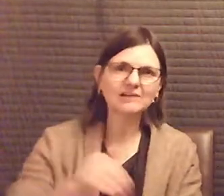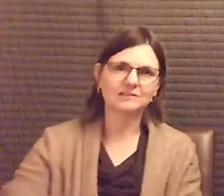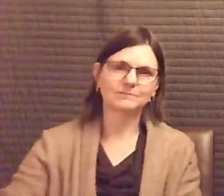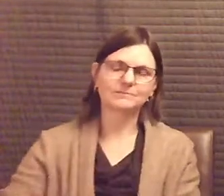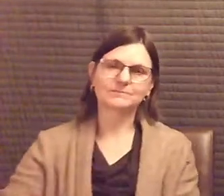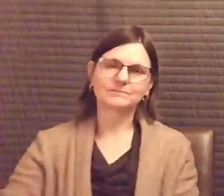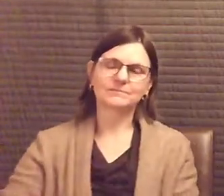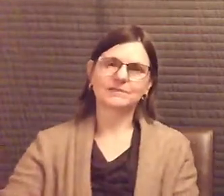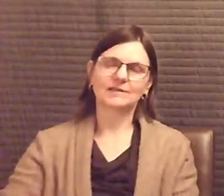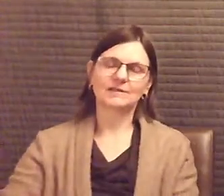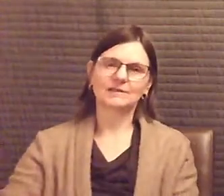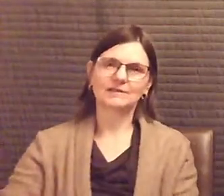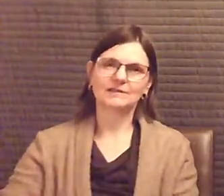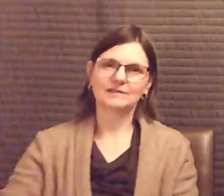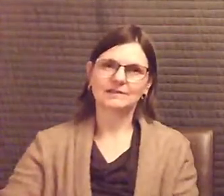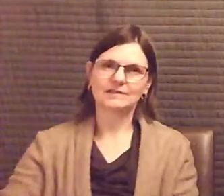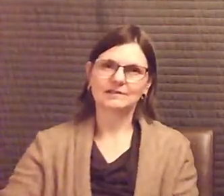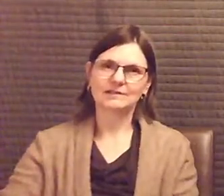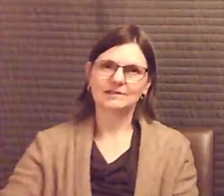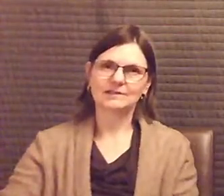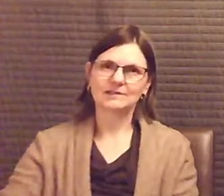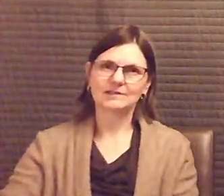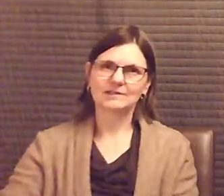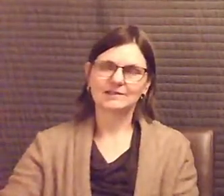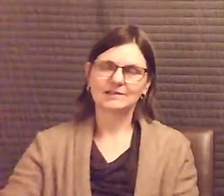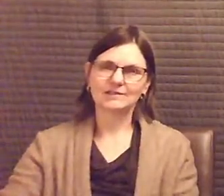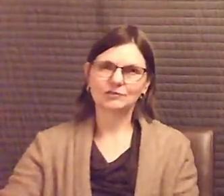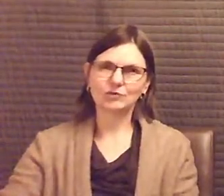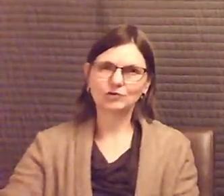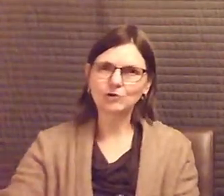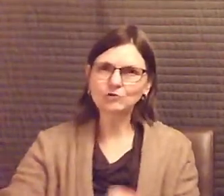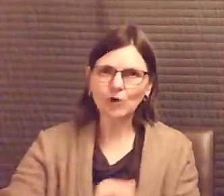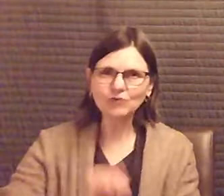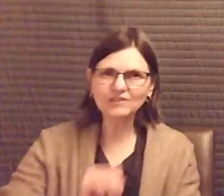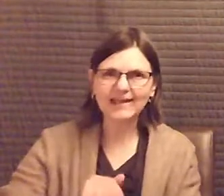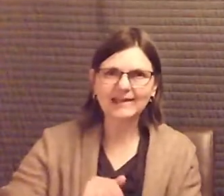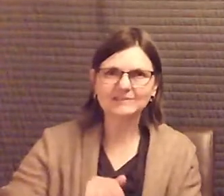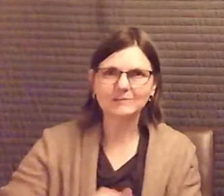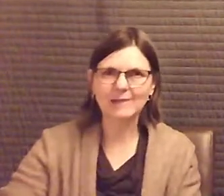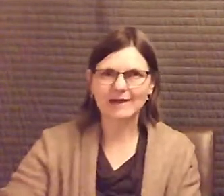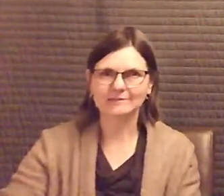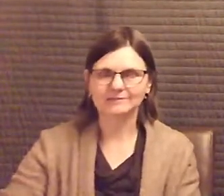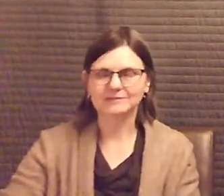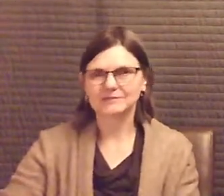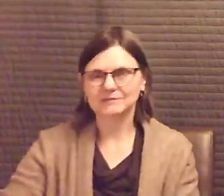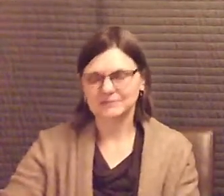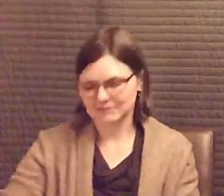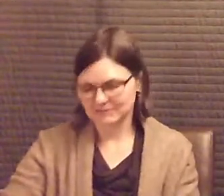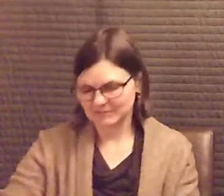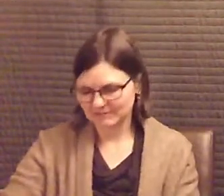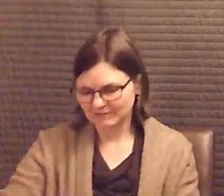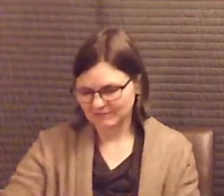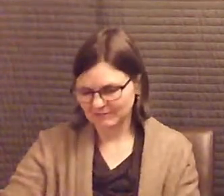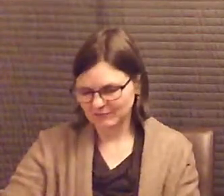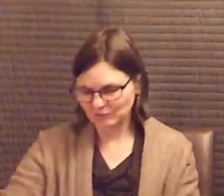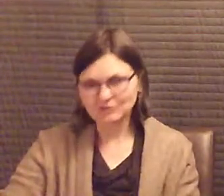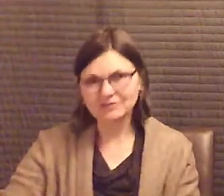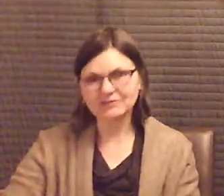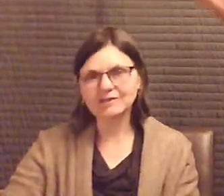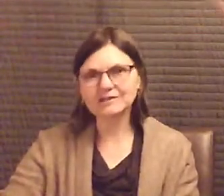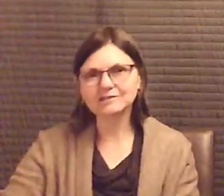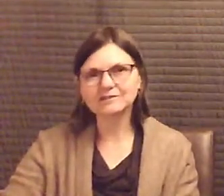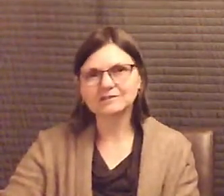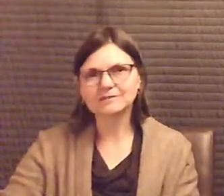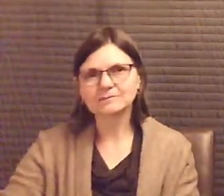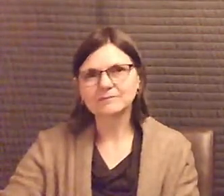verwachten te koop we make up en ik bid dat god groot onderscheid zou maken bt in de wereld is